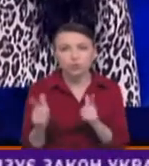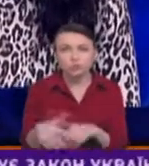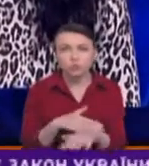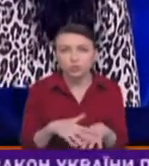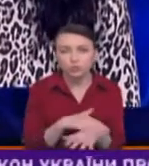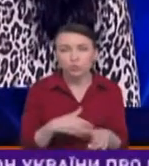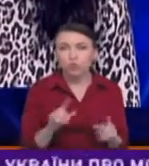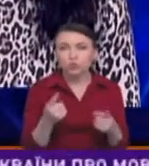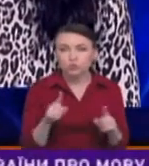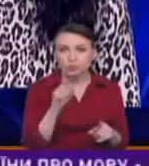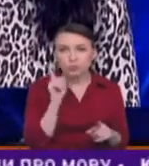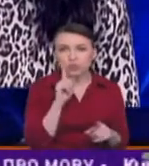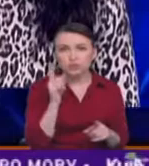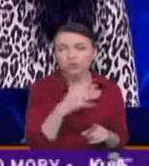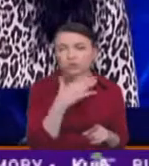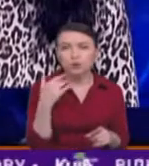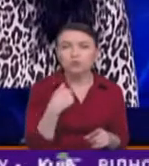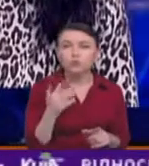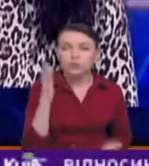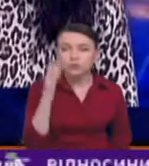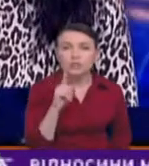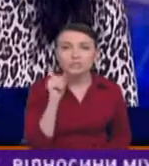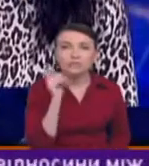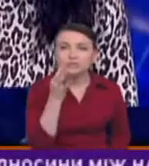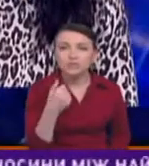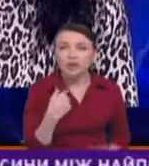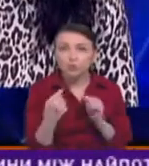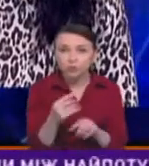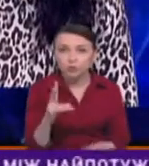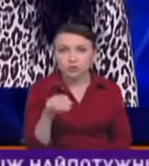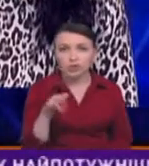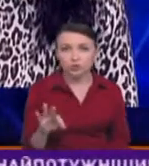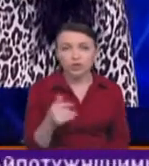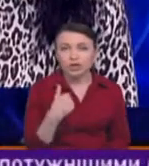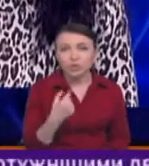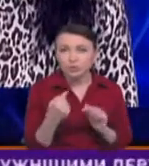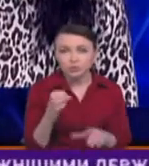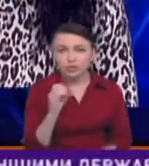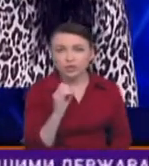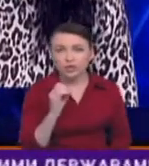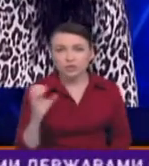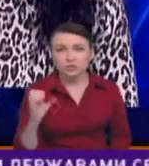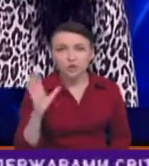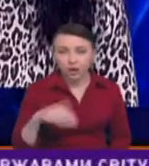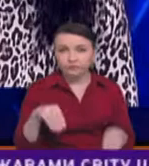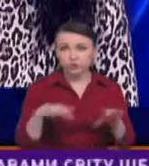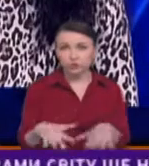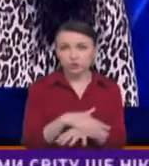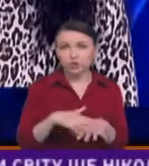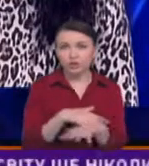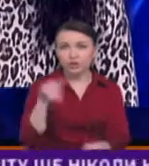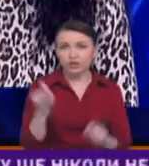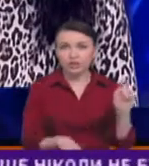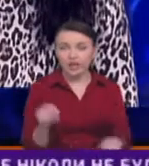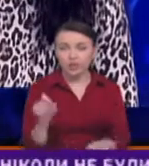Чому за Зеленського так багато проголосувало? Тому що він сказав, я не проти НАТО, не проти Євросоюзу, але нехай це вирішує народ на